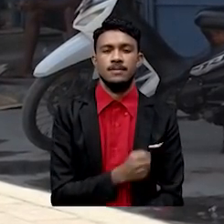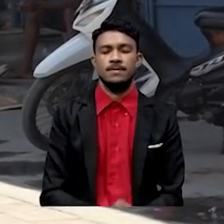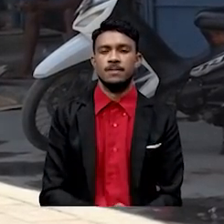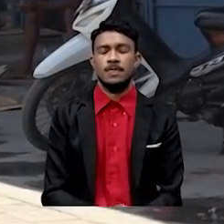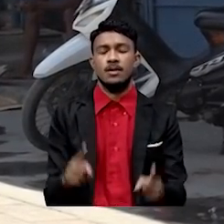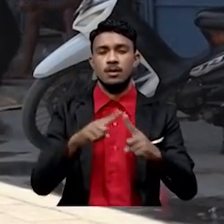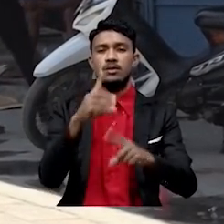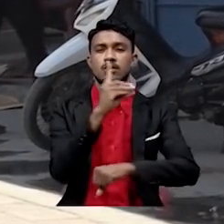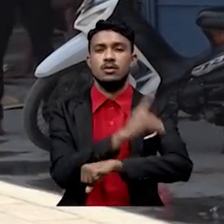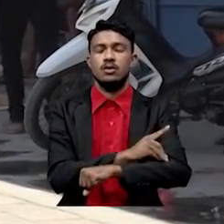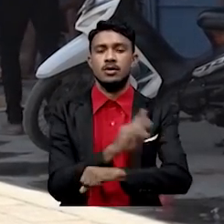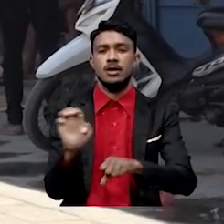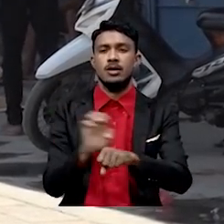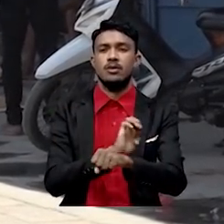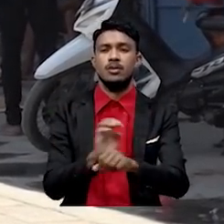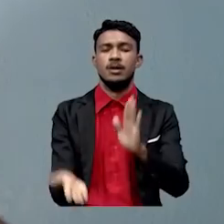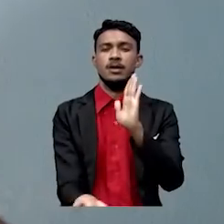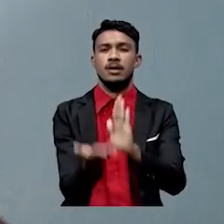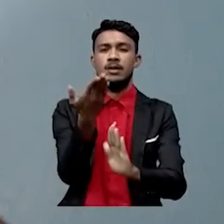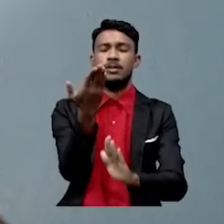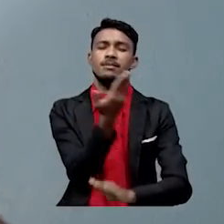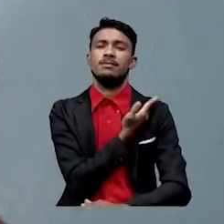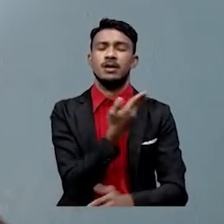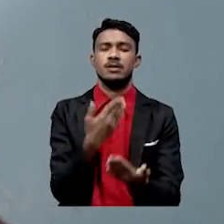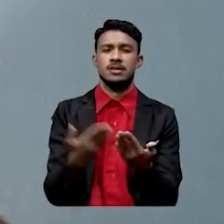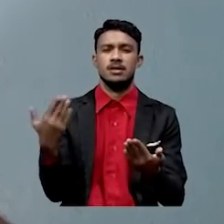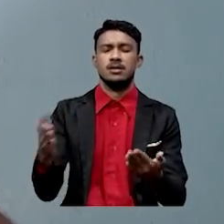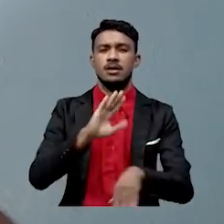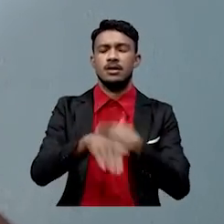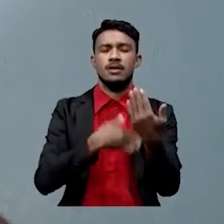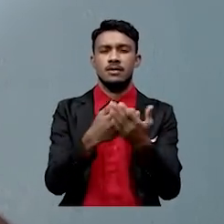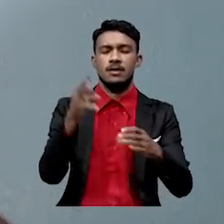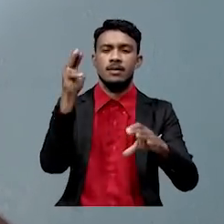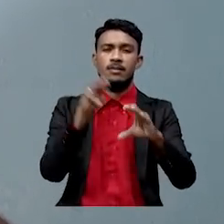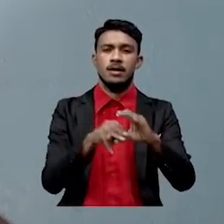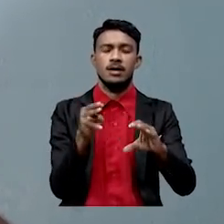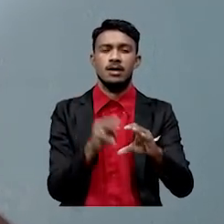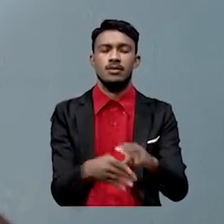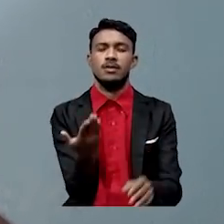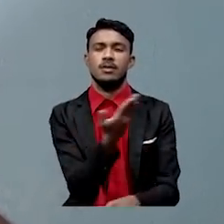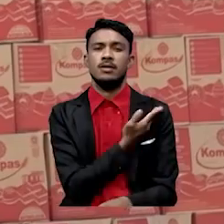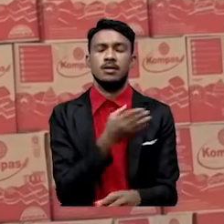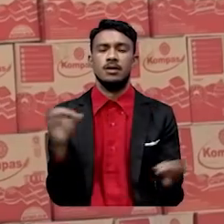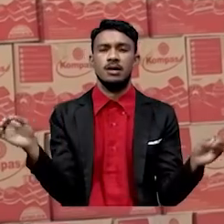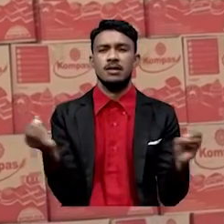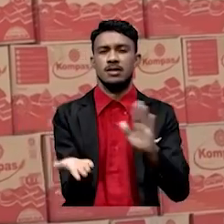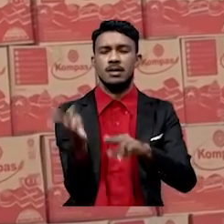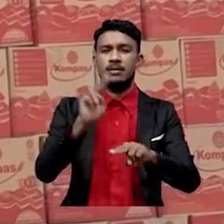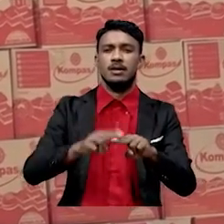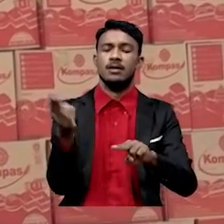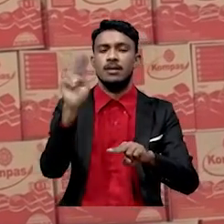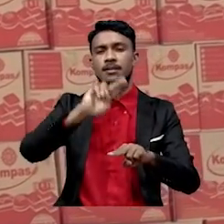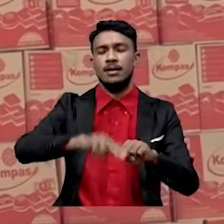ohin lorong ne sai makas tep tebes folin sasang ia merkado ne dupla los dupla tan